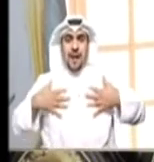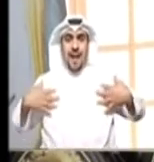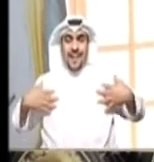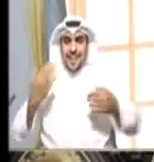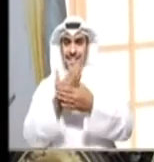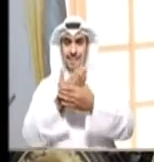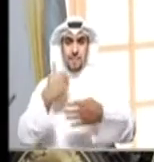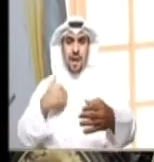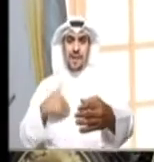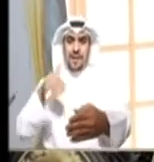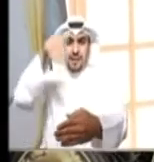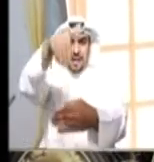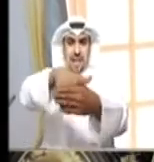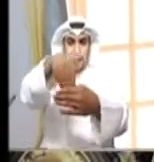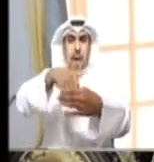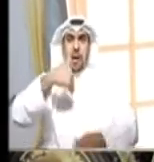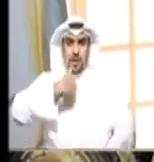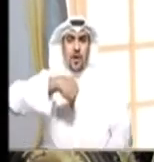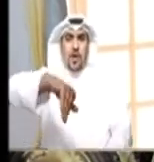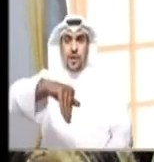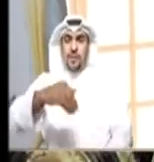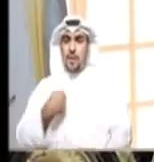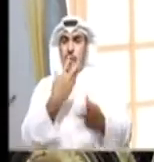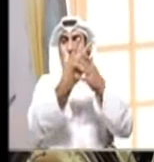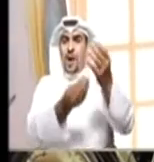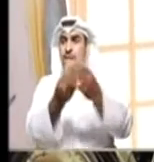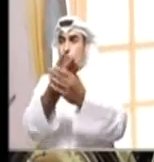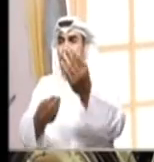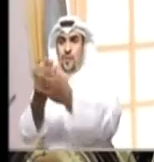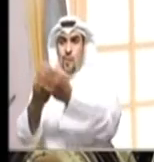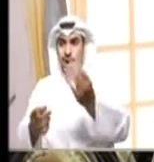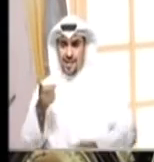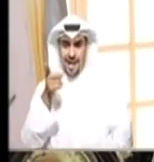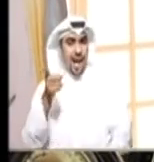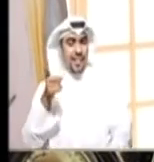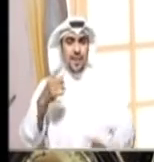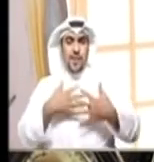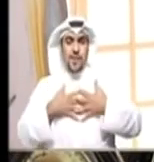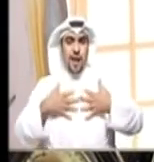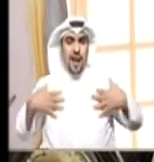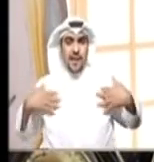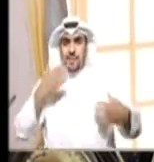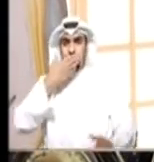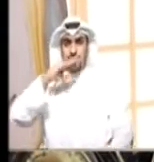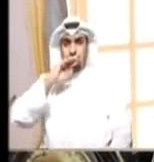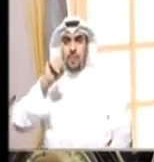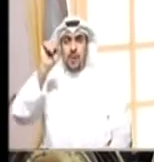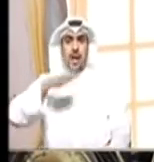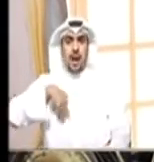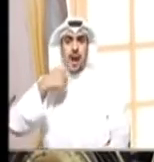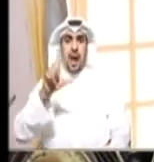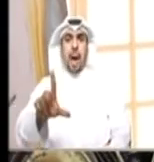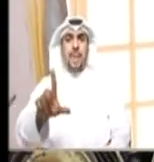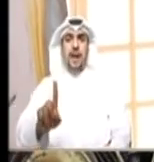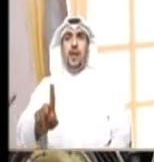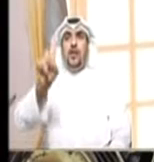طبعا عيالنا في المجلس البلدي، وهذا طبعا يشكل لي مثل ما قلت لك فرح وأمل كبير في إن شاء